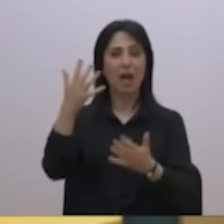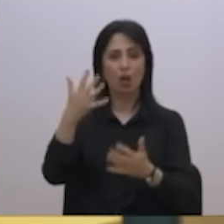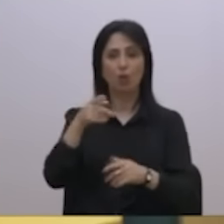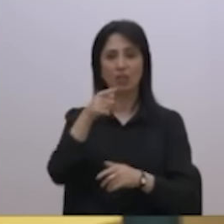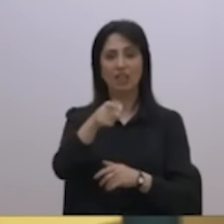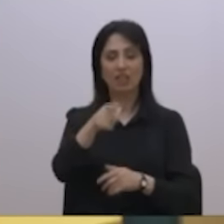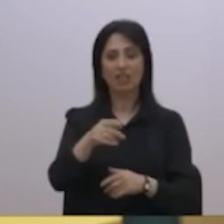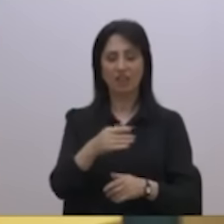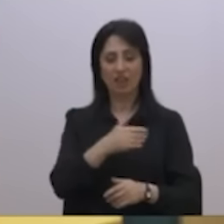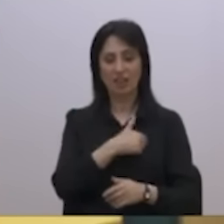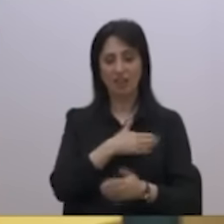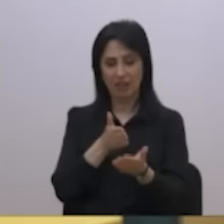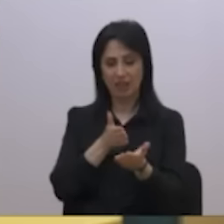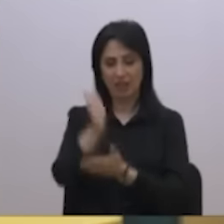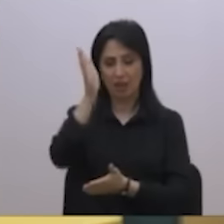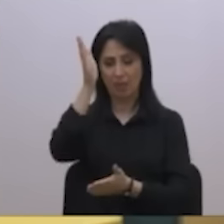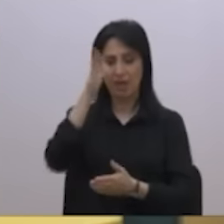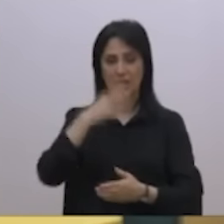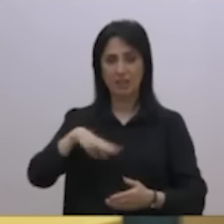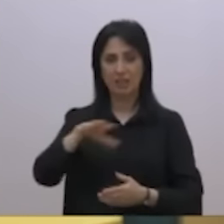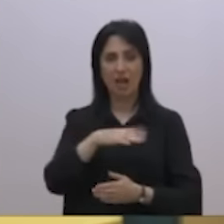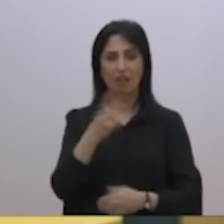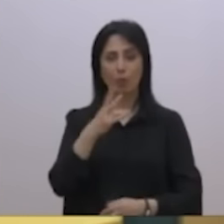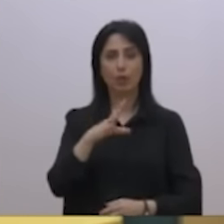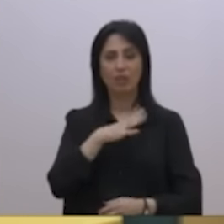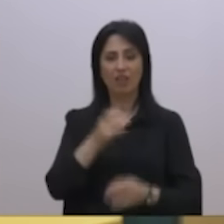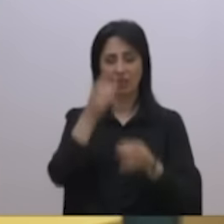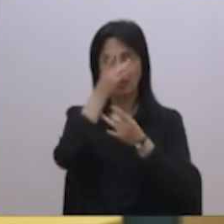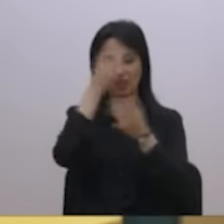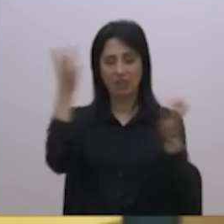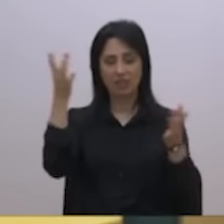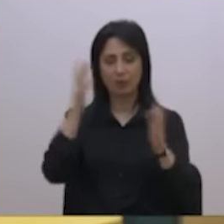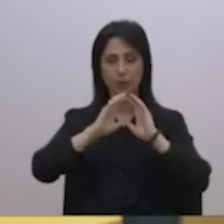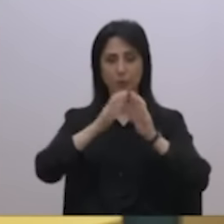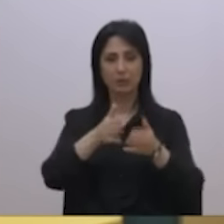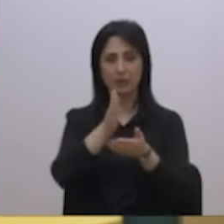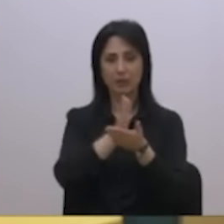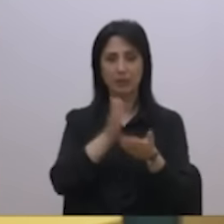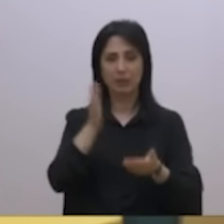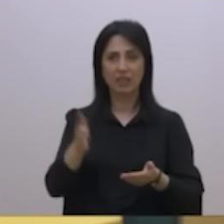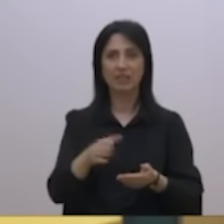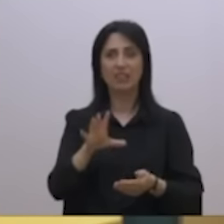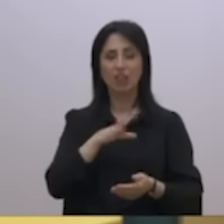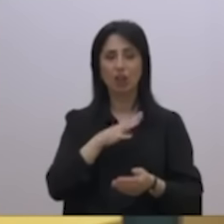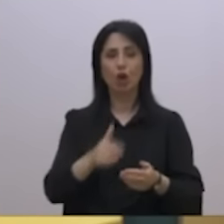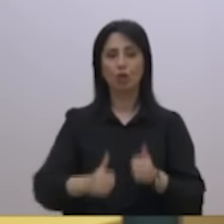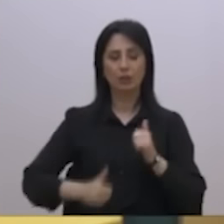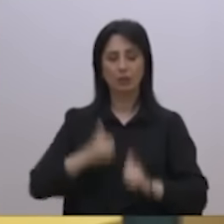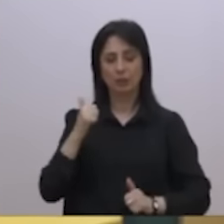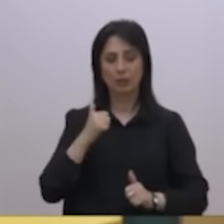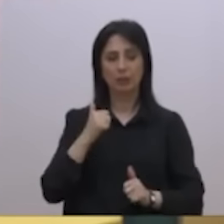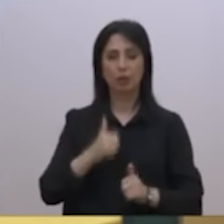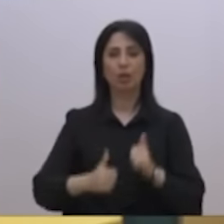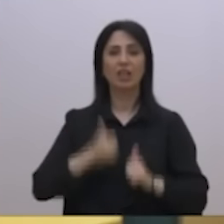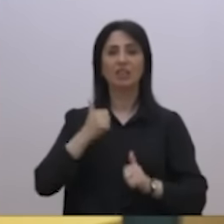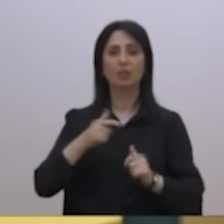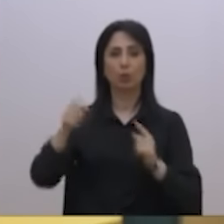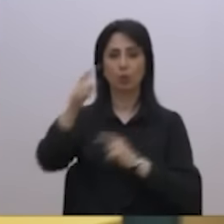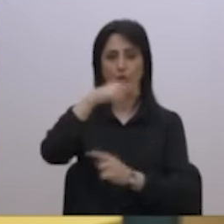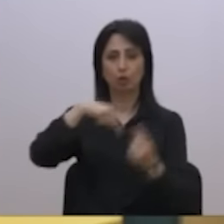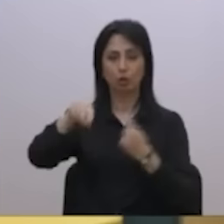თქვენი ურყევინება, საქართველო გახდეს ცივილიზებული სამყაროს ნაწილი და იყოს ღირსეული ღირსეულთა